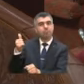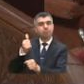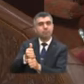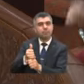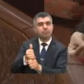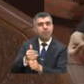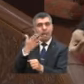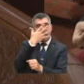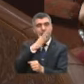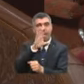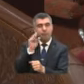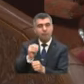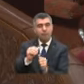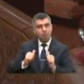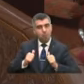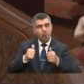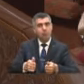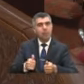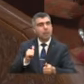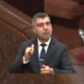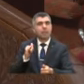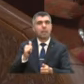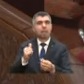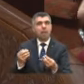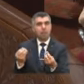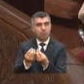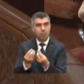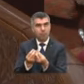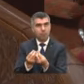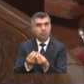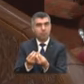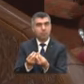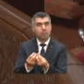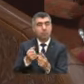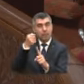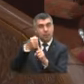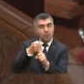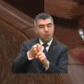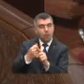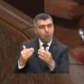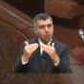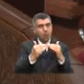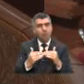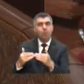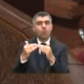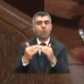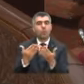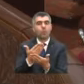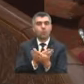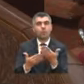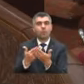بإفريقيا. غنبقاو معبئين، غنبقاو نديروا واحد العمل ديال الالتقائيه بين كل